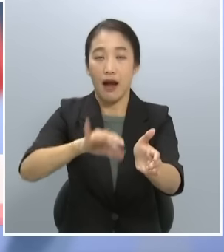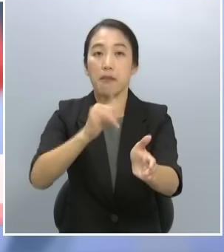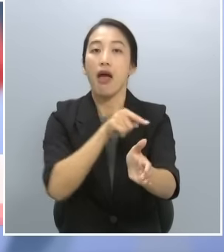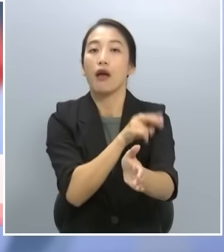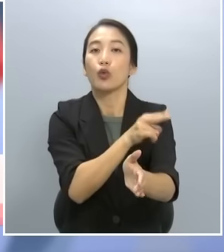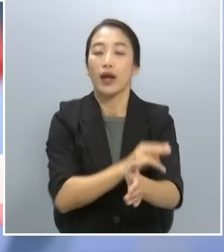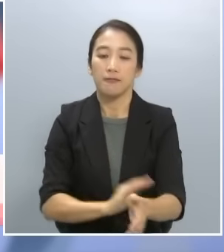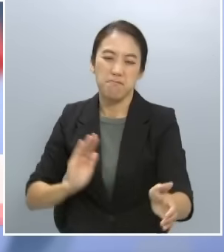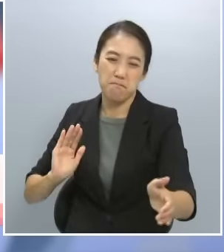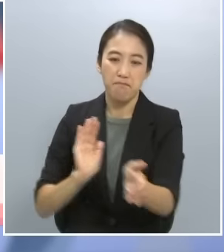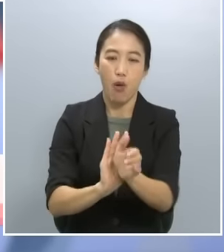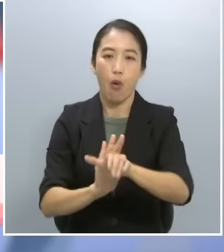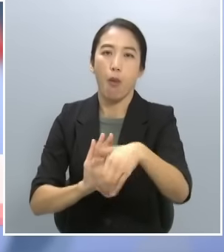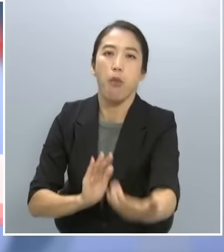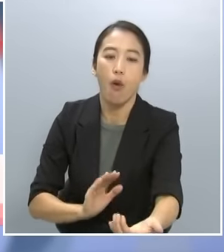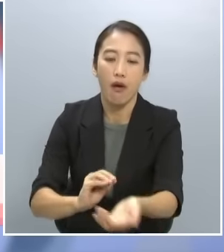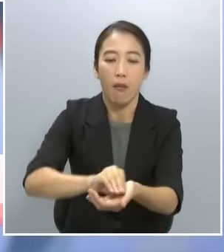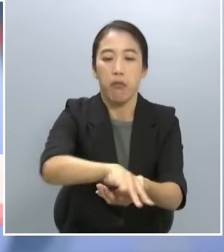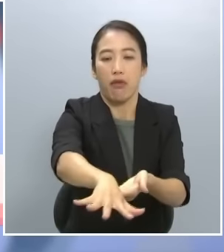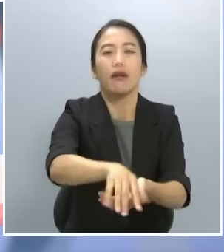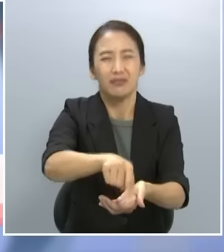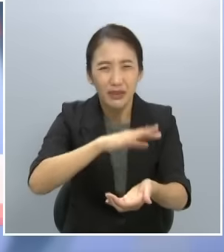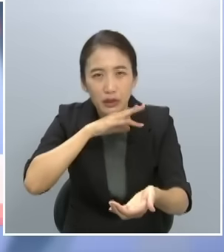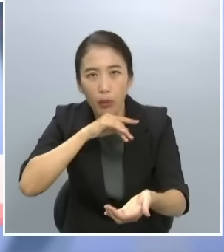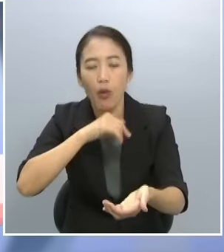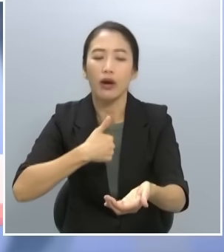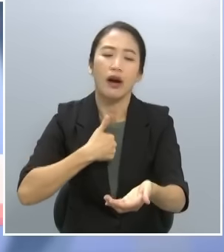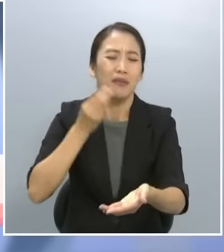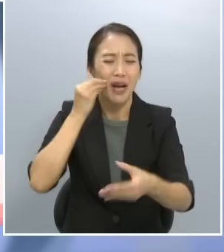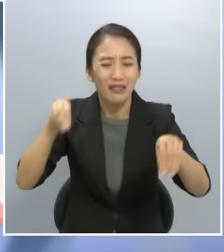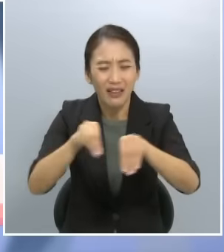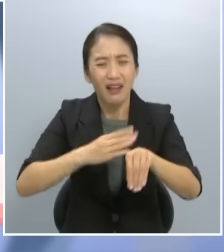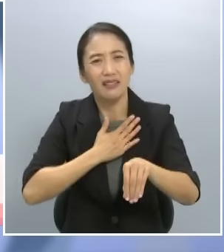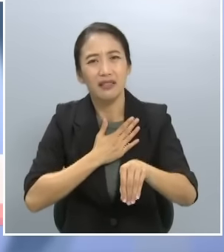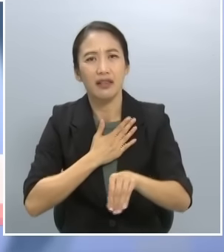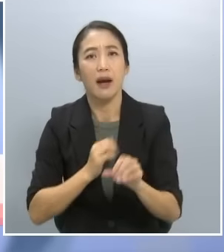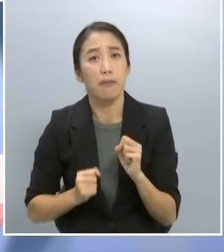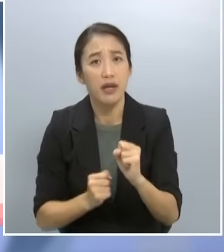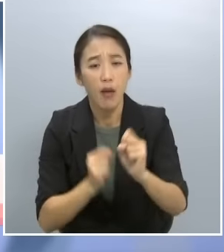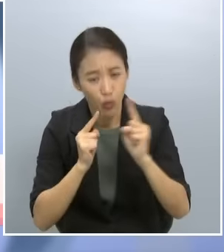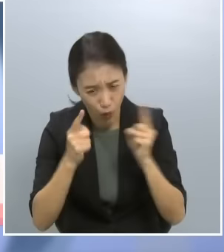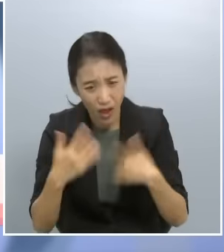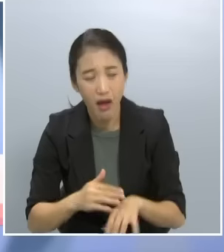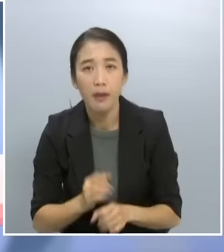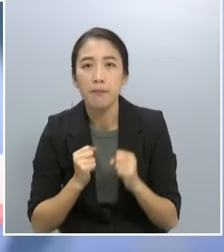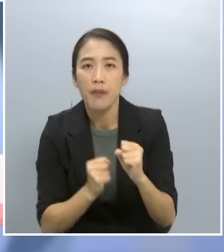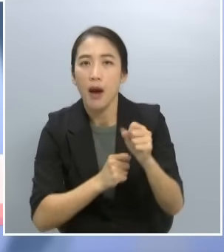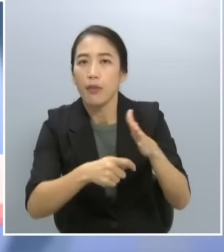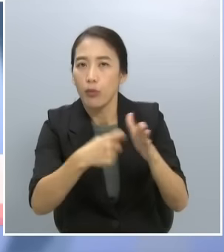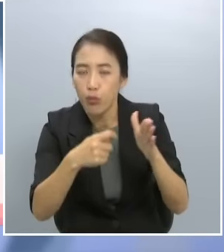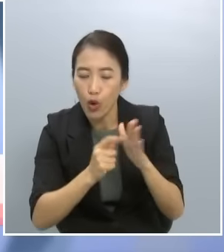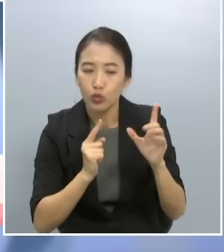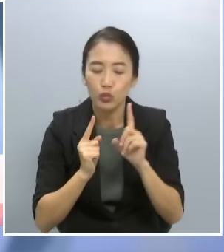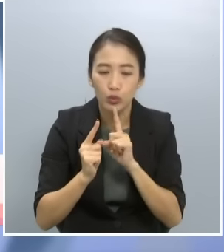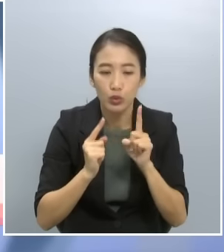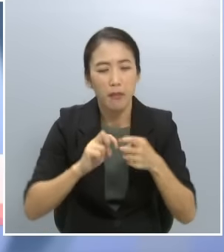พี่คือที่บ้านนะได้รับความเดือดร้อนกับเขามาตลอดแต่พยายามจะคุยกับเขาด้วยความแบบตั้งใจจะคุยด้วยเหตุผลอยากจะคุยกับเขาแบบ